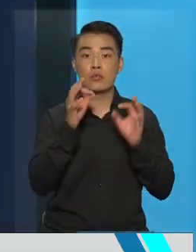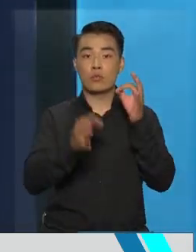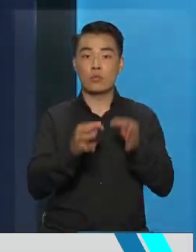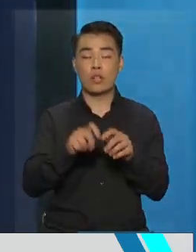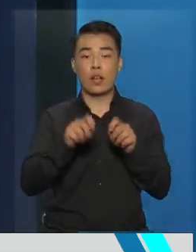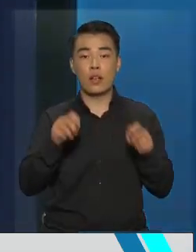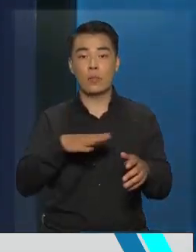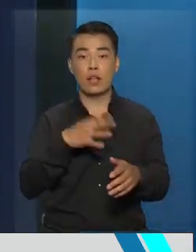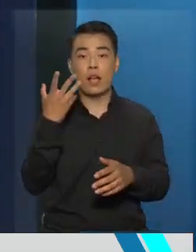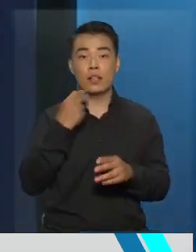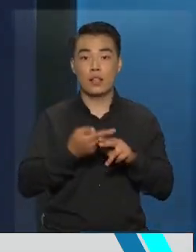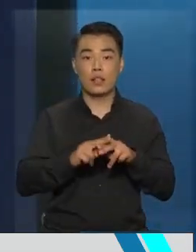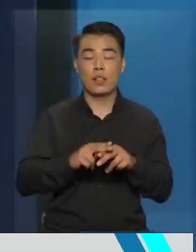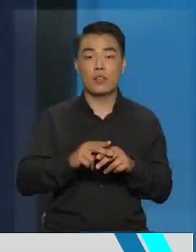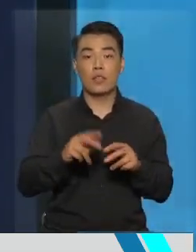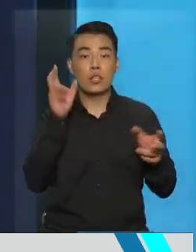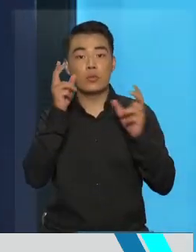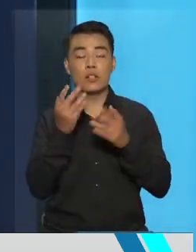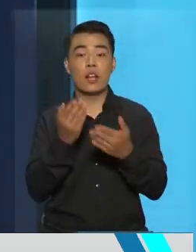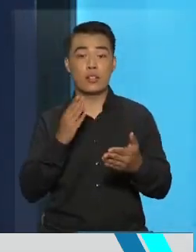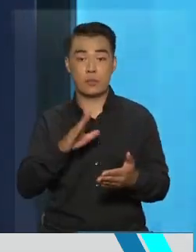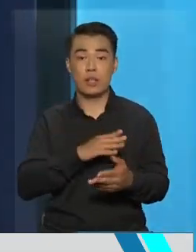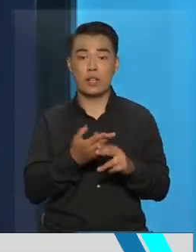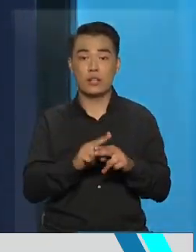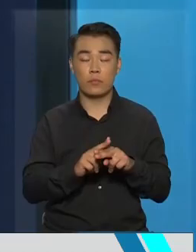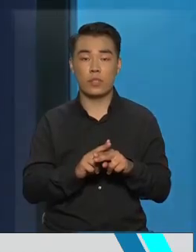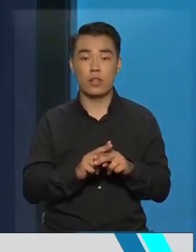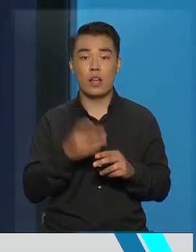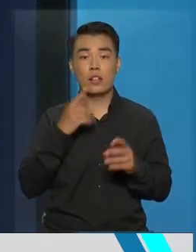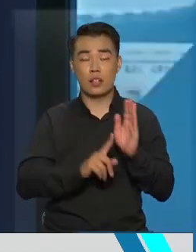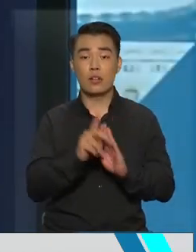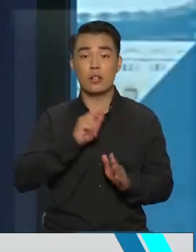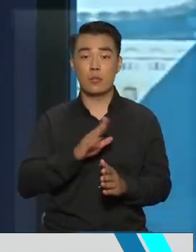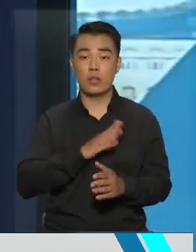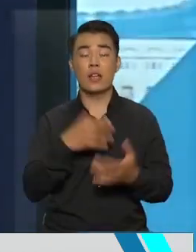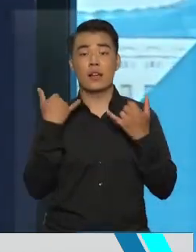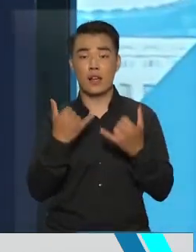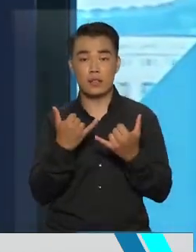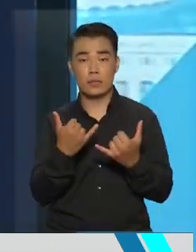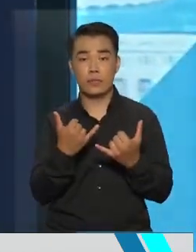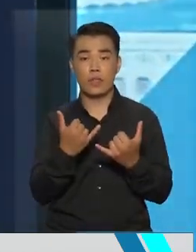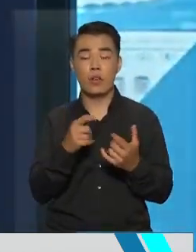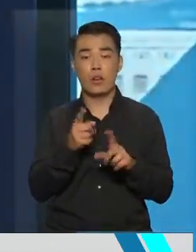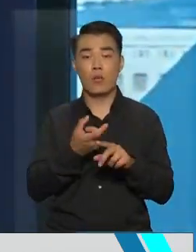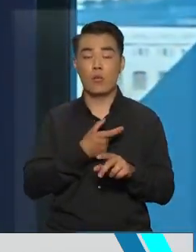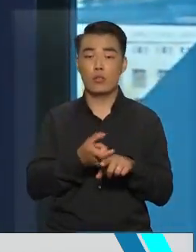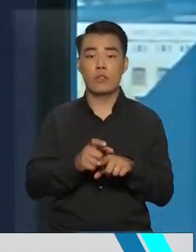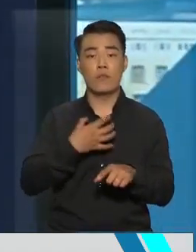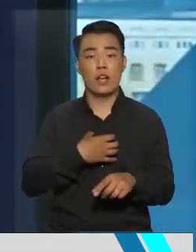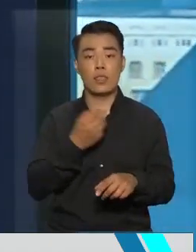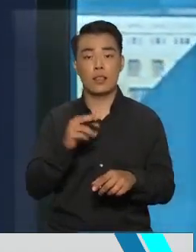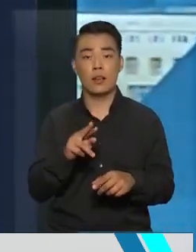омбудсмен. То есть этот институт у нас уже раньше был, то есть это лицо раньше функционировало, но теперь очень важно, что